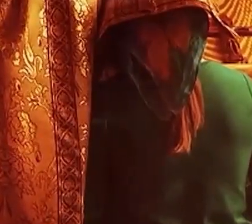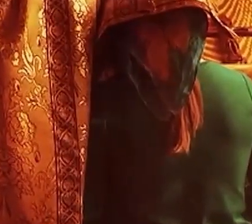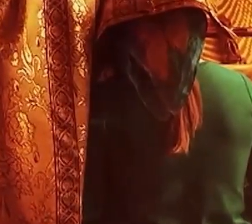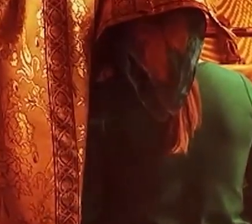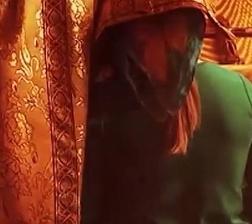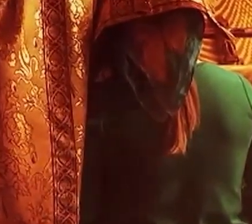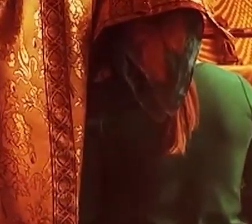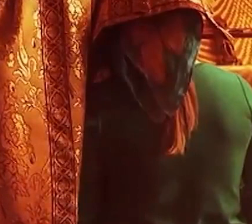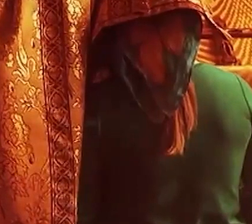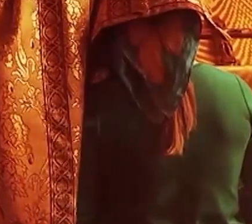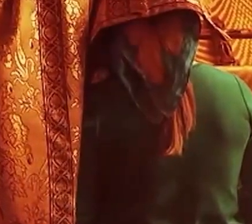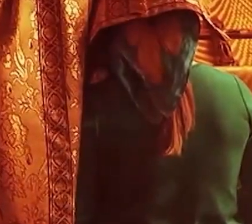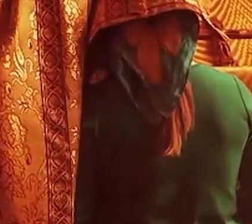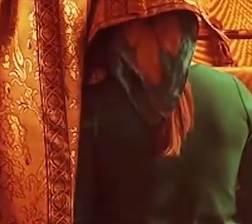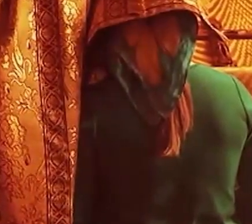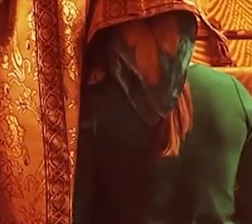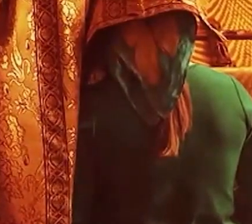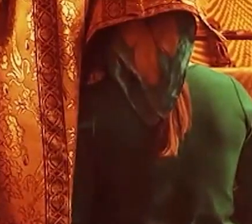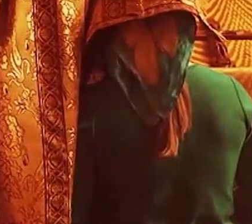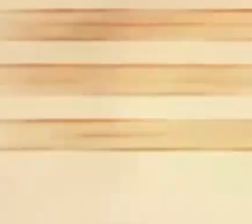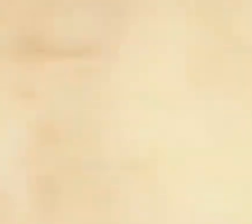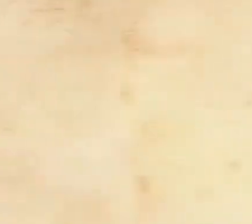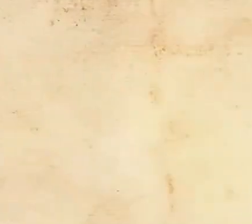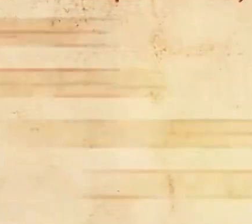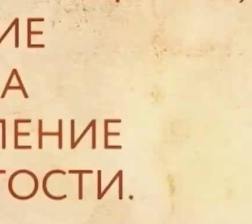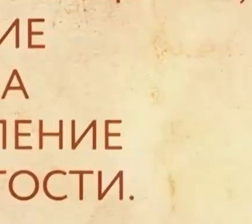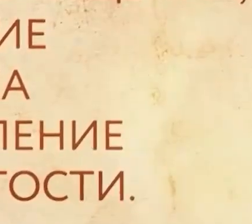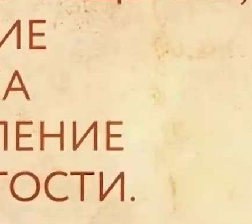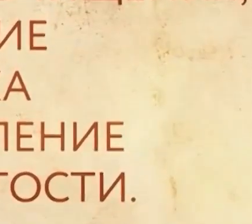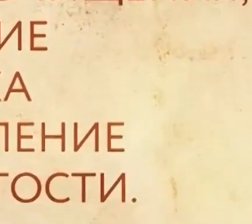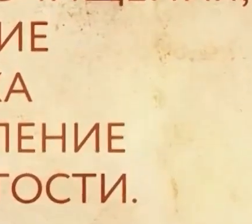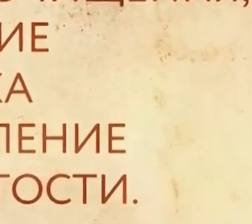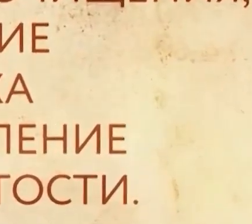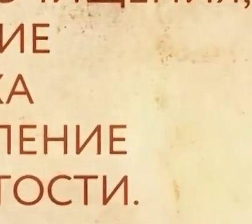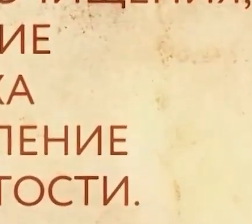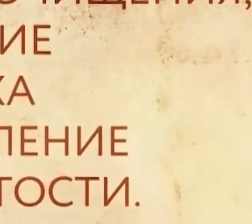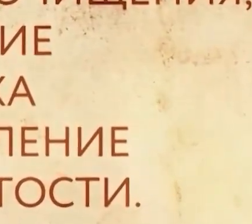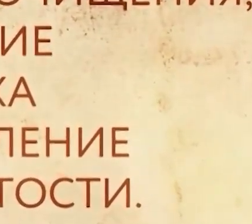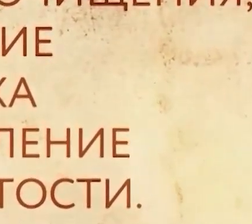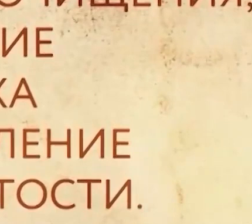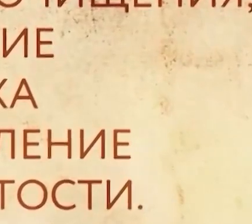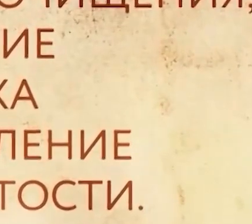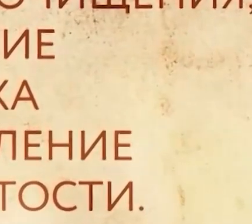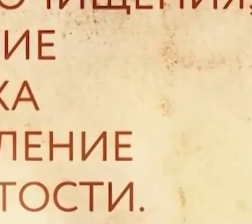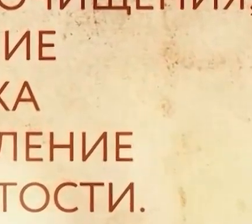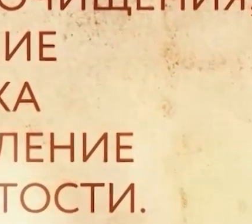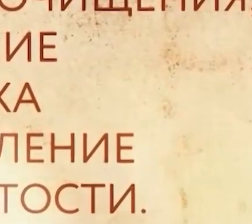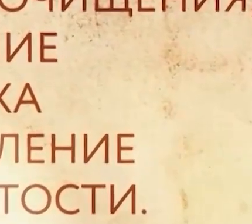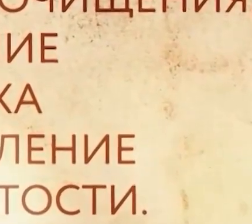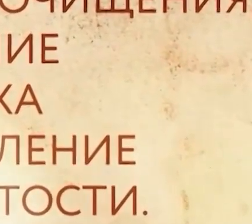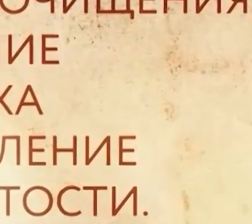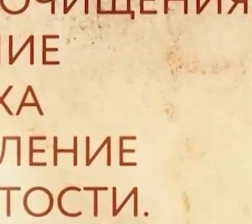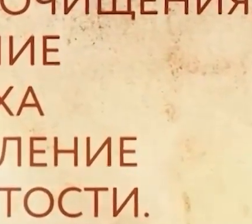более, не вынесение обвинительного приговора согрешившему. Исповедь – это горячее покаяние сердца,